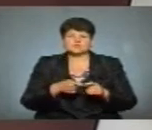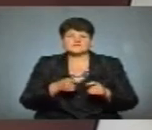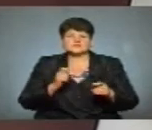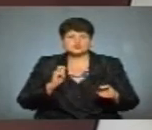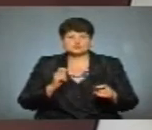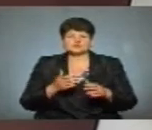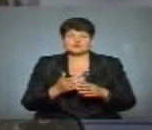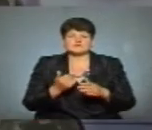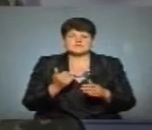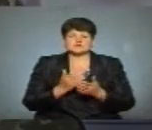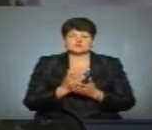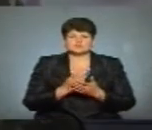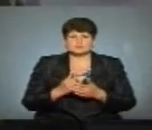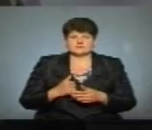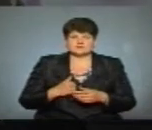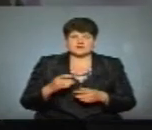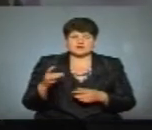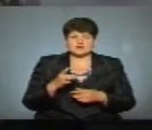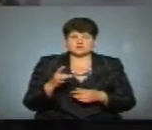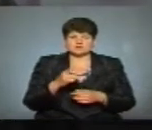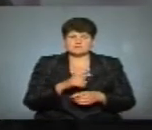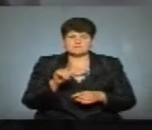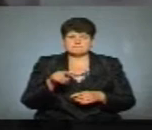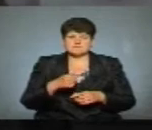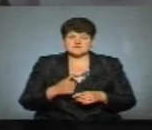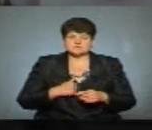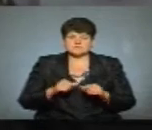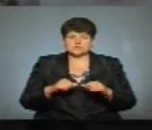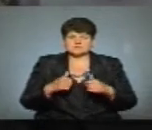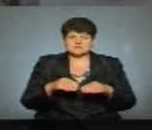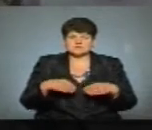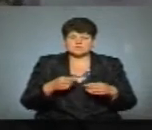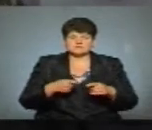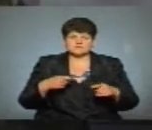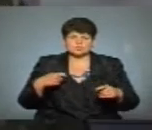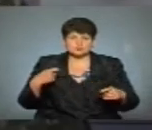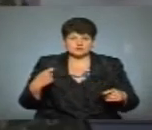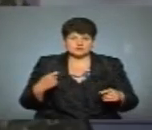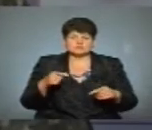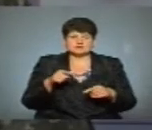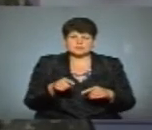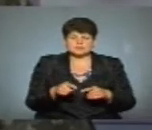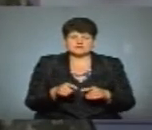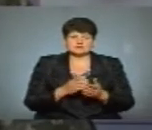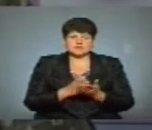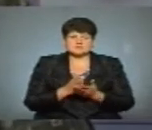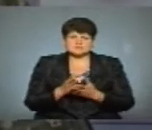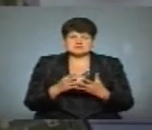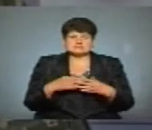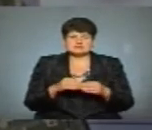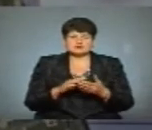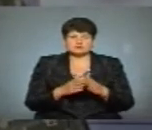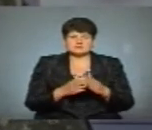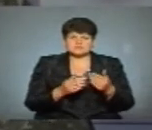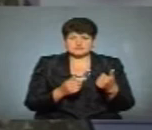армії. Районними призовними комісіями надаються відстрочки по таких напрямках. Це за сімейними